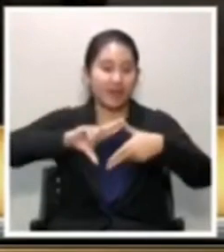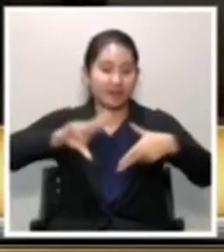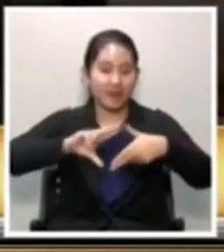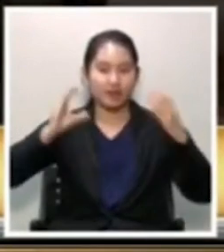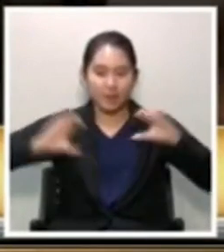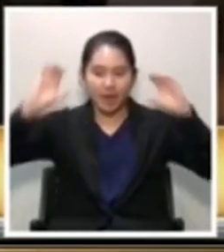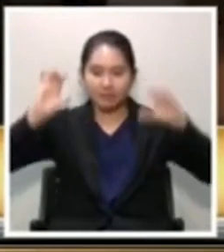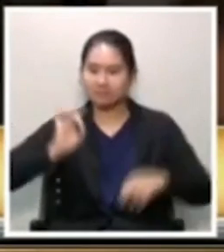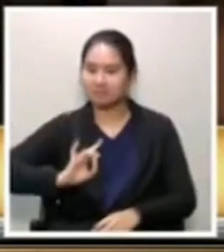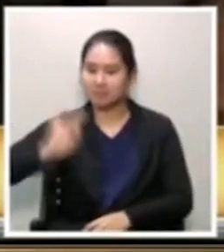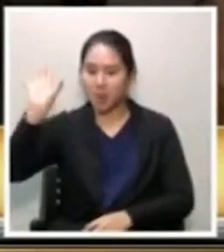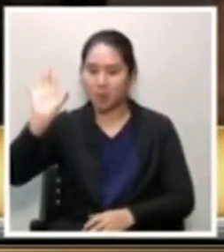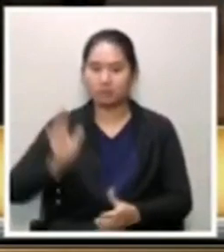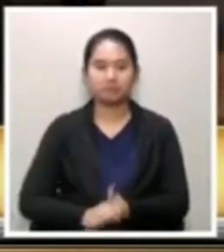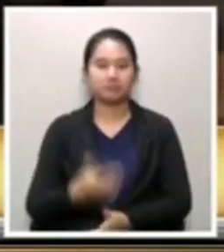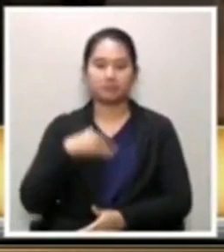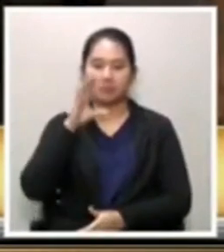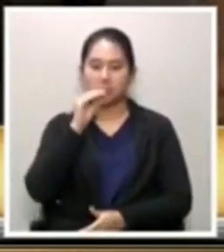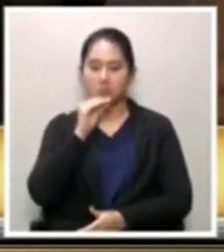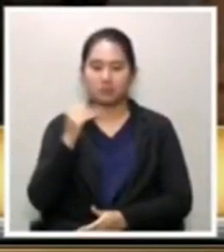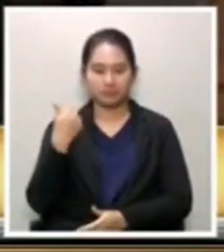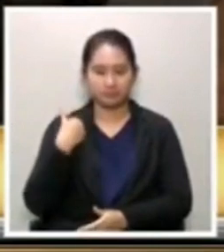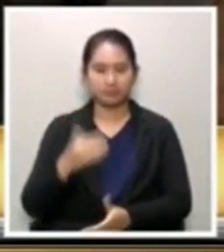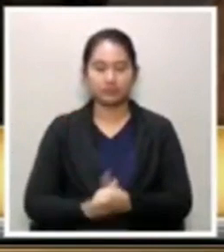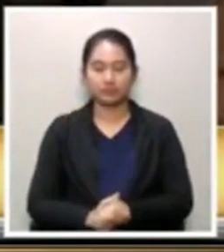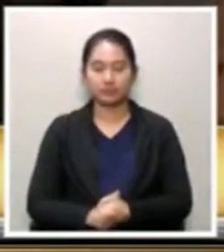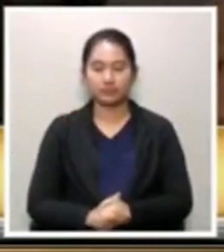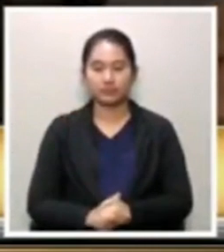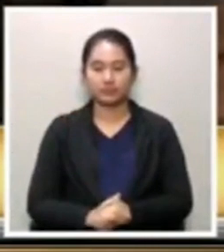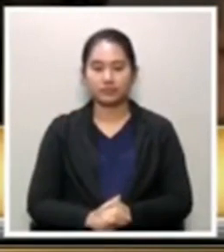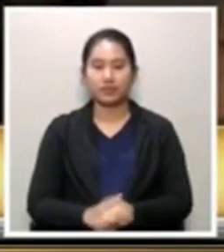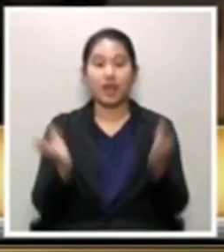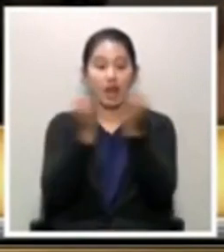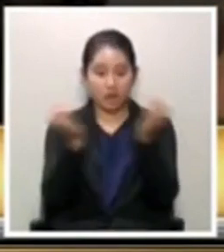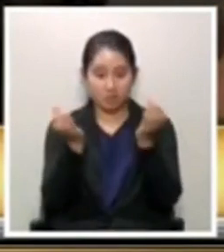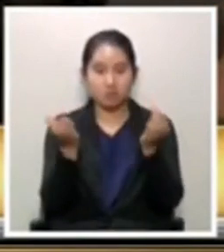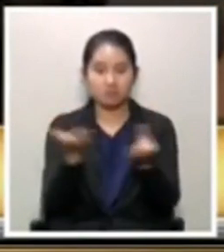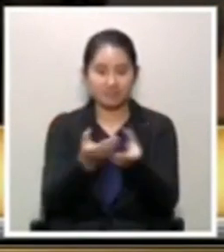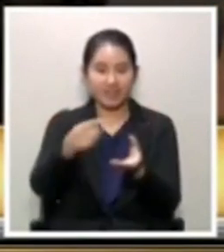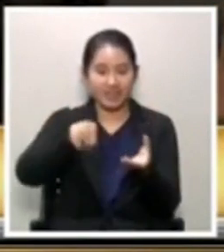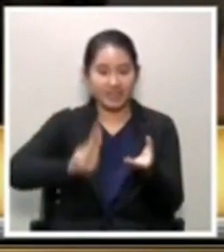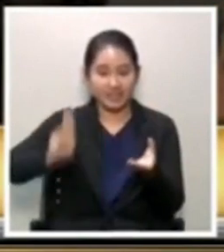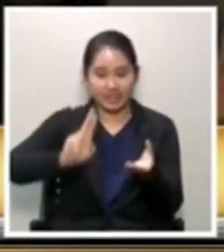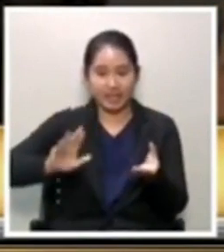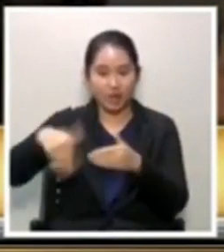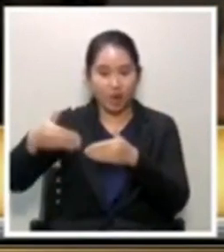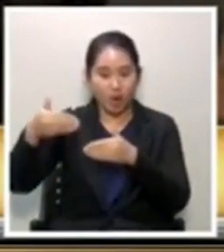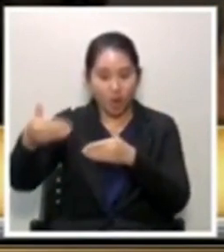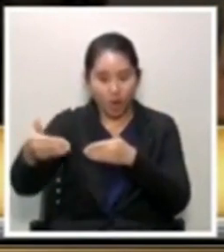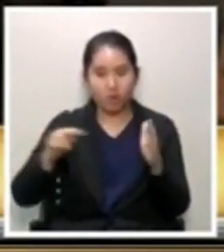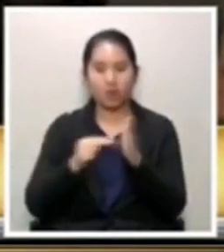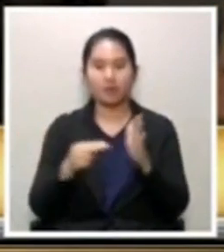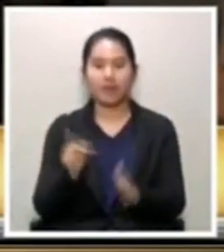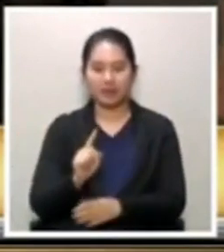ท่านั้นนะครับนี่ก็เคยพูดกันไว้นะครับดังนั้นถ้ารัฐธรรมนูญแบบนี้ใช้งานต่อไปผมว่ามันก็เป็นสิทธิ์อันชอบธรรมที่จะให้สมาชิกจากพร